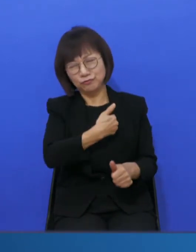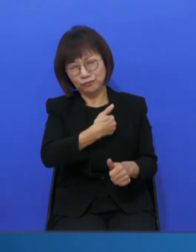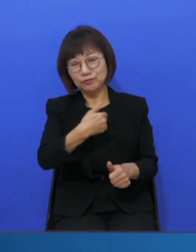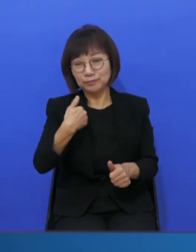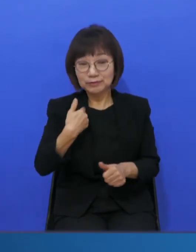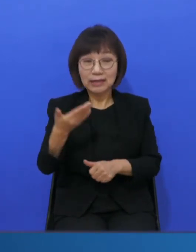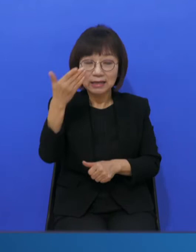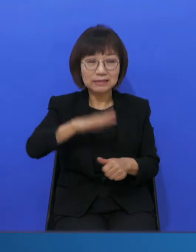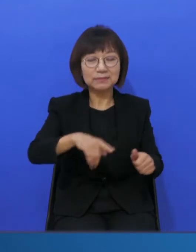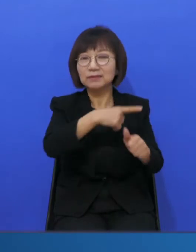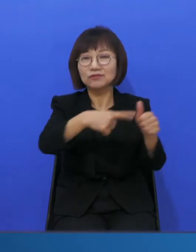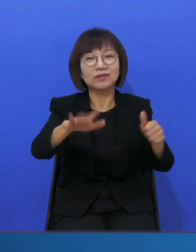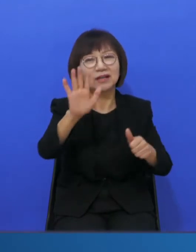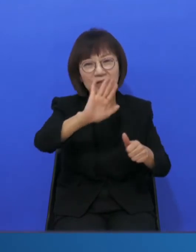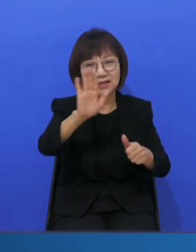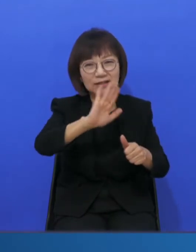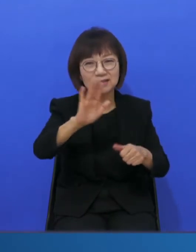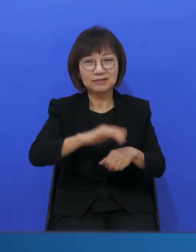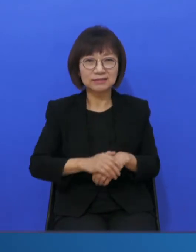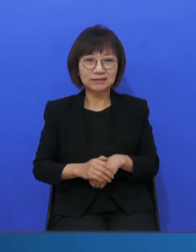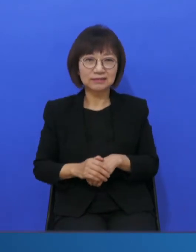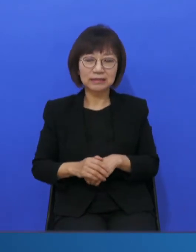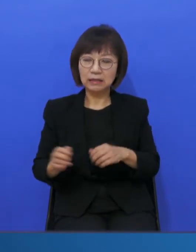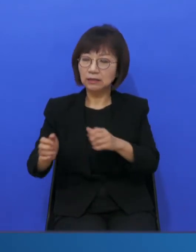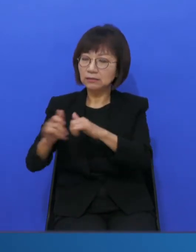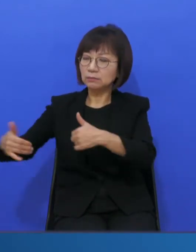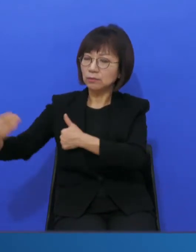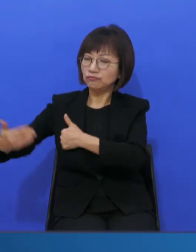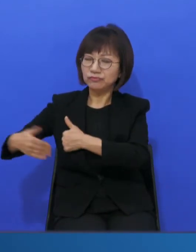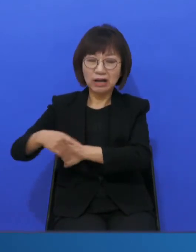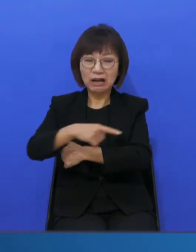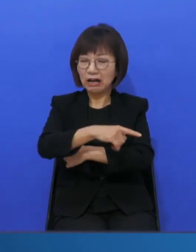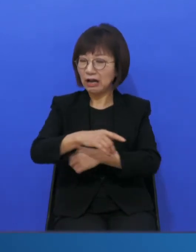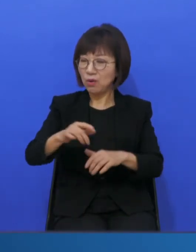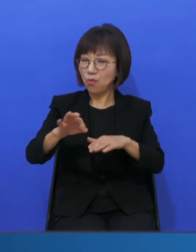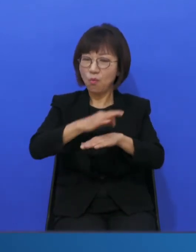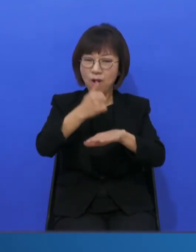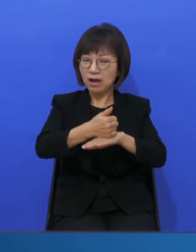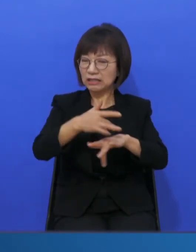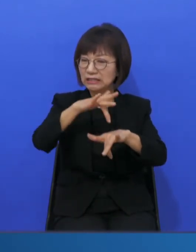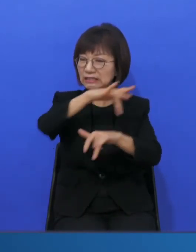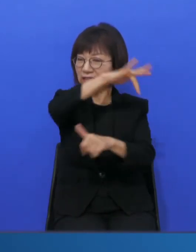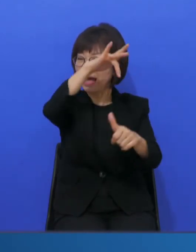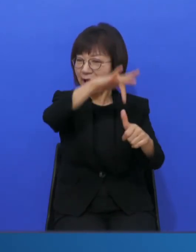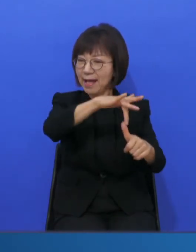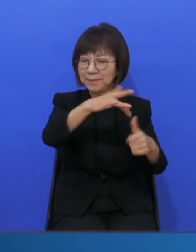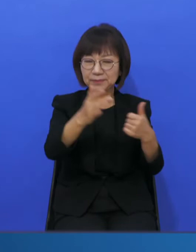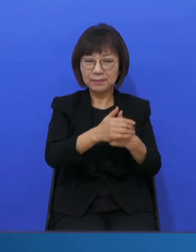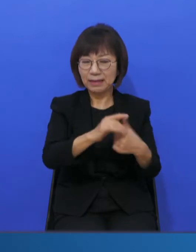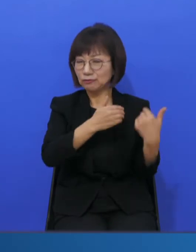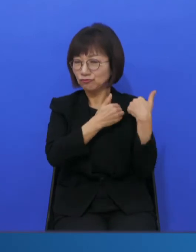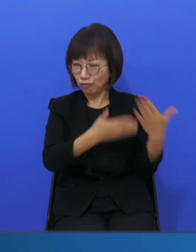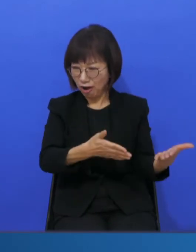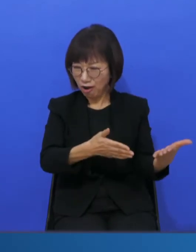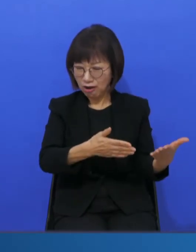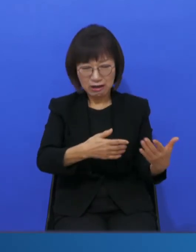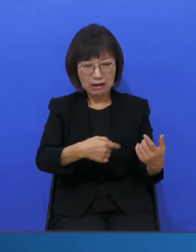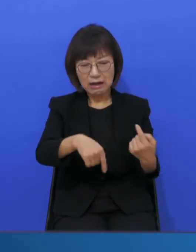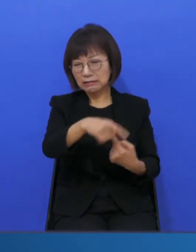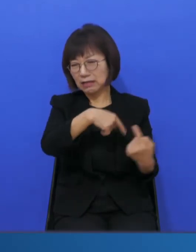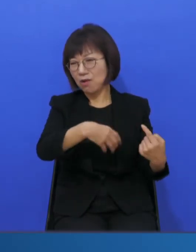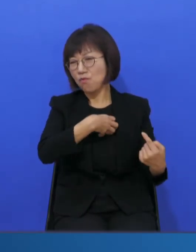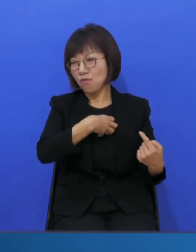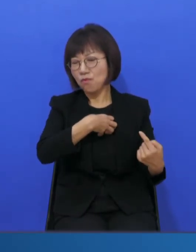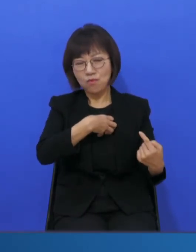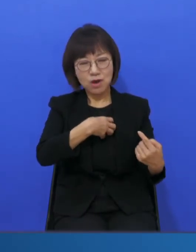and yet he did not. 수많은 사람들이 얘기했습니다. 저 왕이 지금 귀신 악령 들려서 이상하게 됐으니까 저 왕을 그냥 두면 나라가 되겠냐?